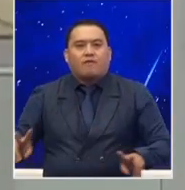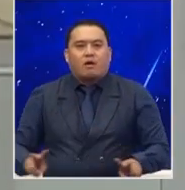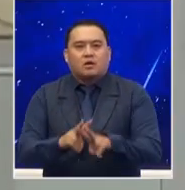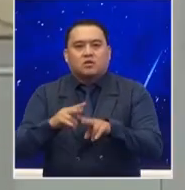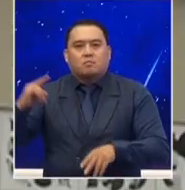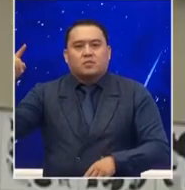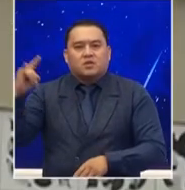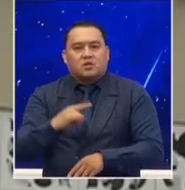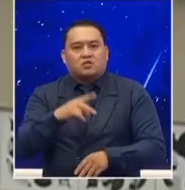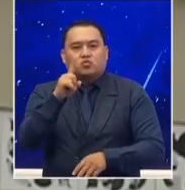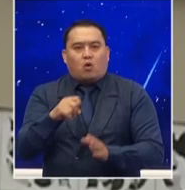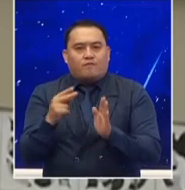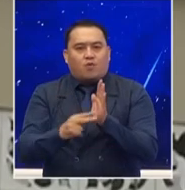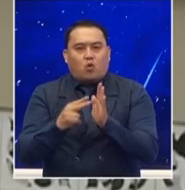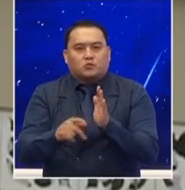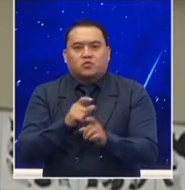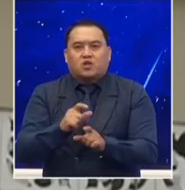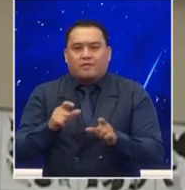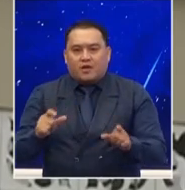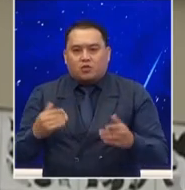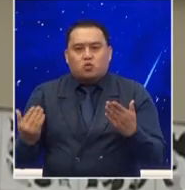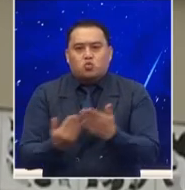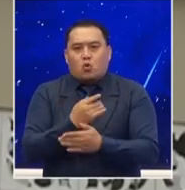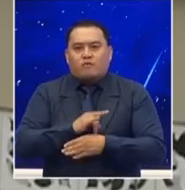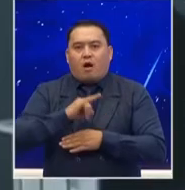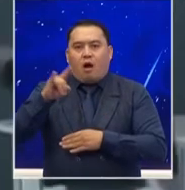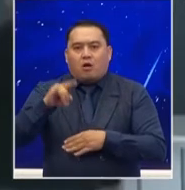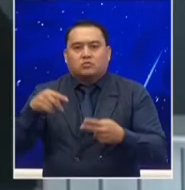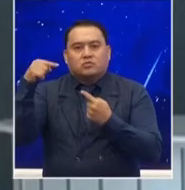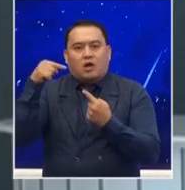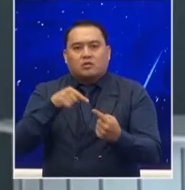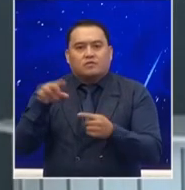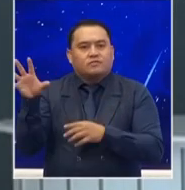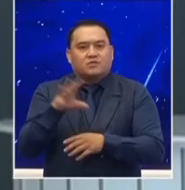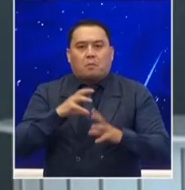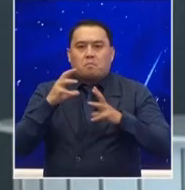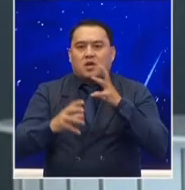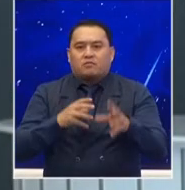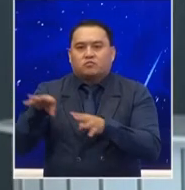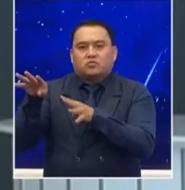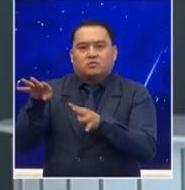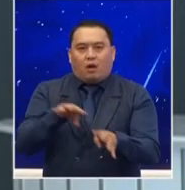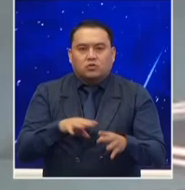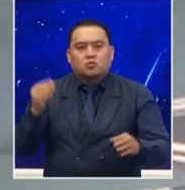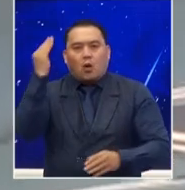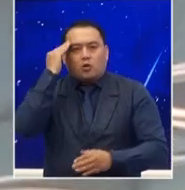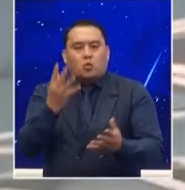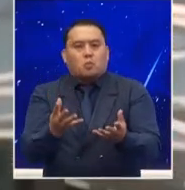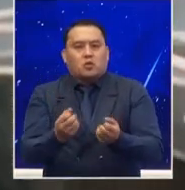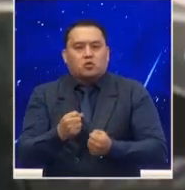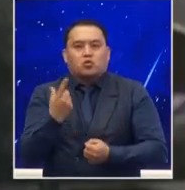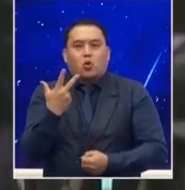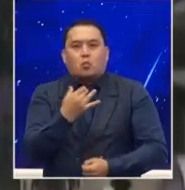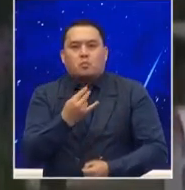Нур-Султана прилетели 180 пассажиров. Новый аэропорт соответствует всем мировым стандартам и способен принять